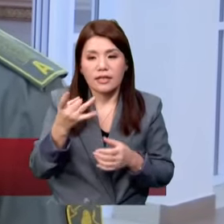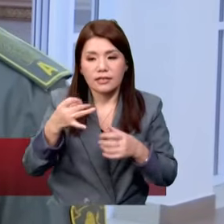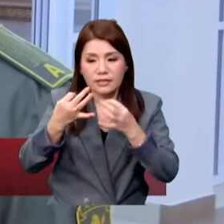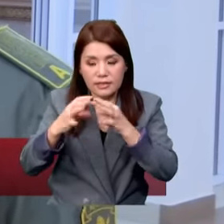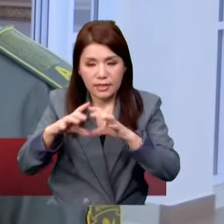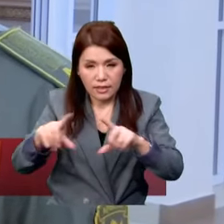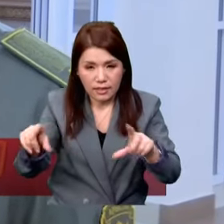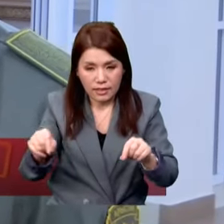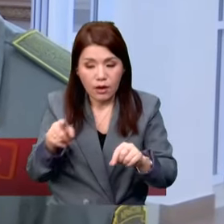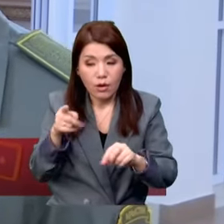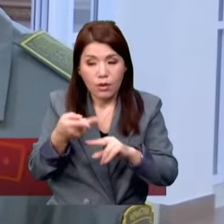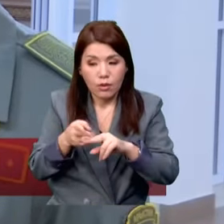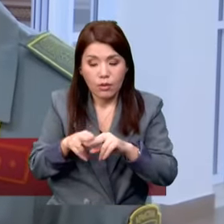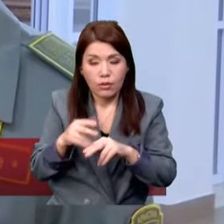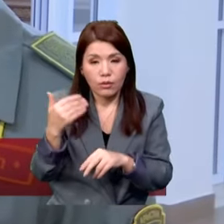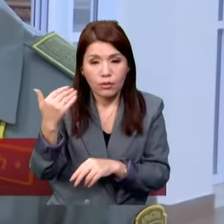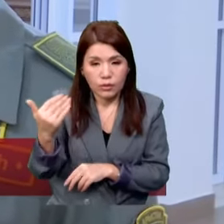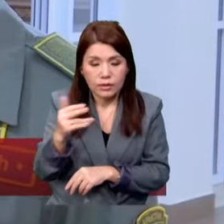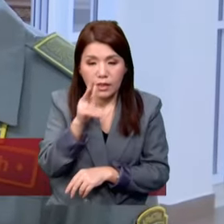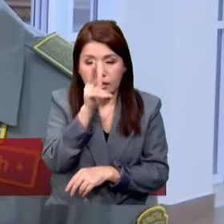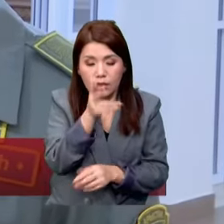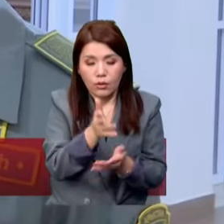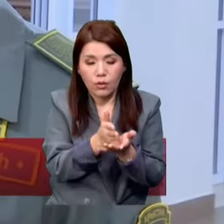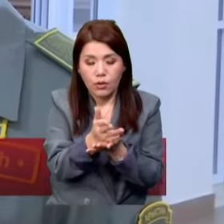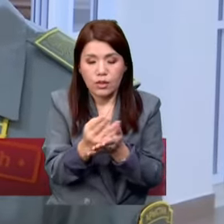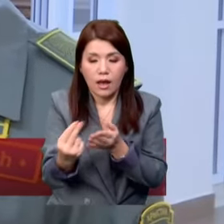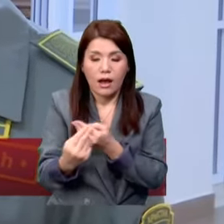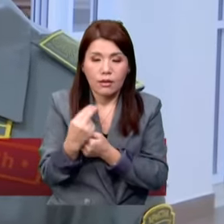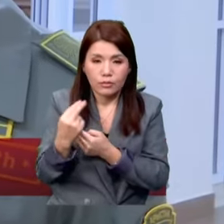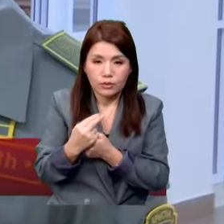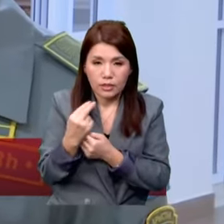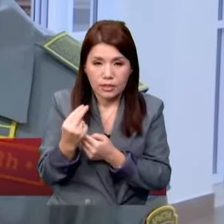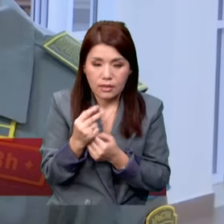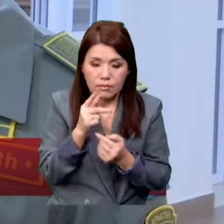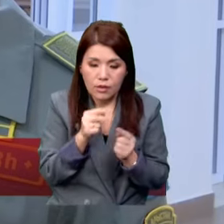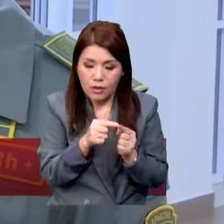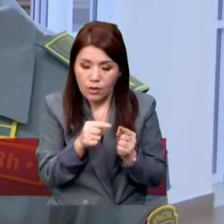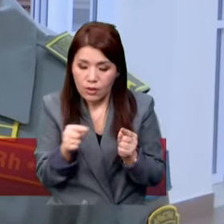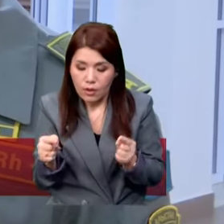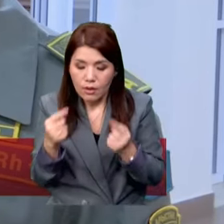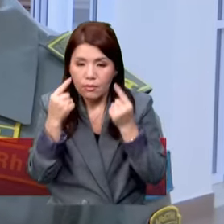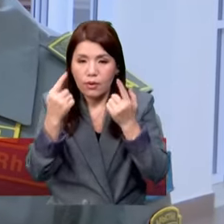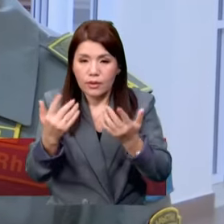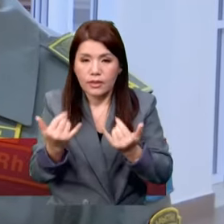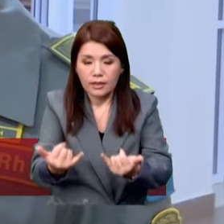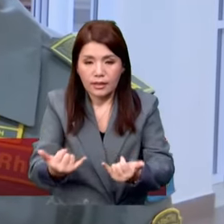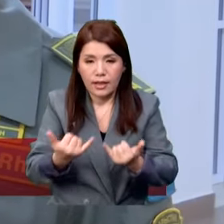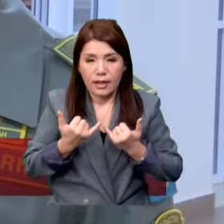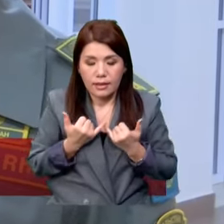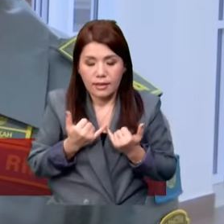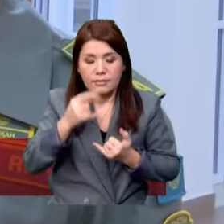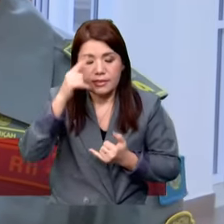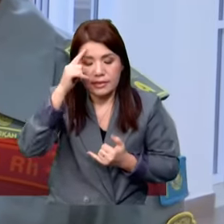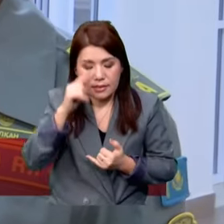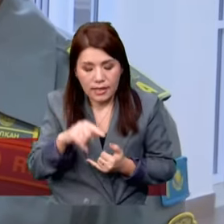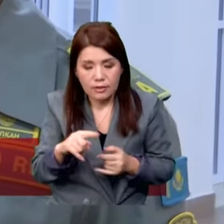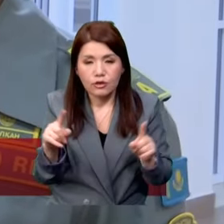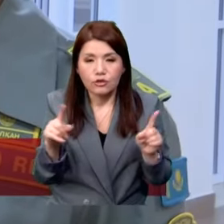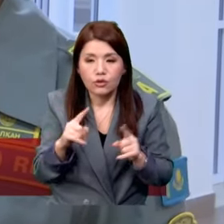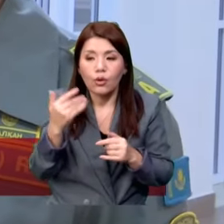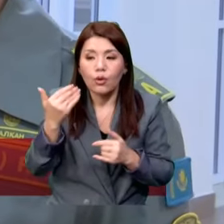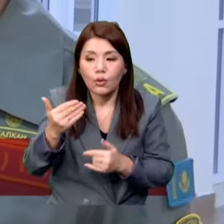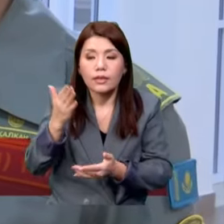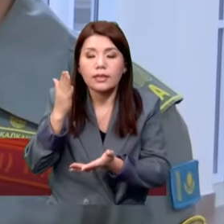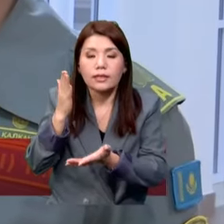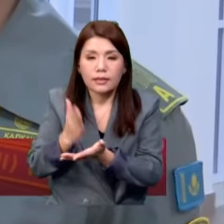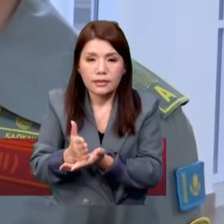Он за 3 года обучения понял, дал нам знать то, что он является